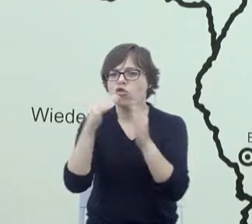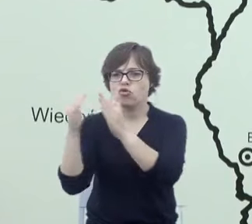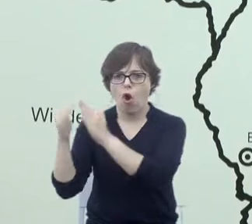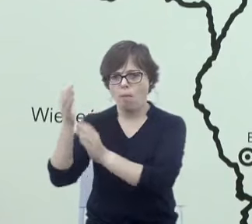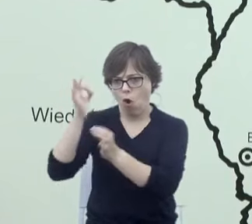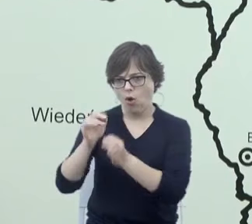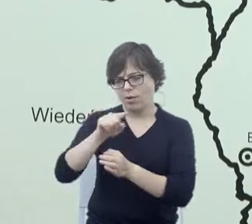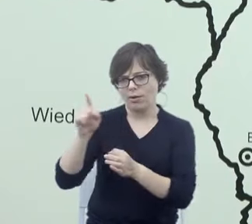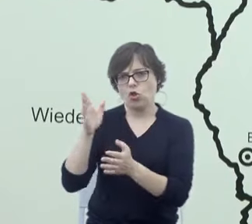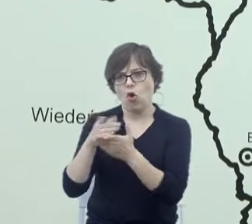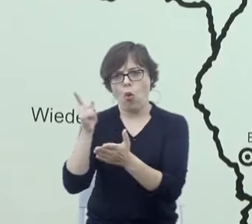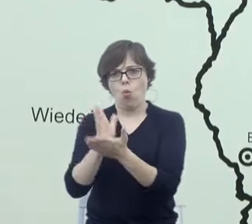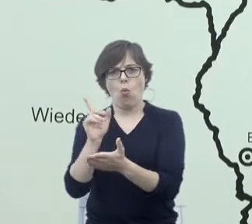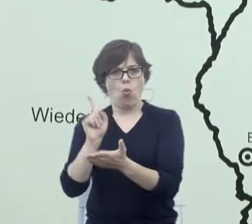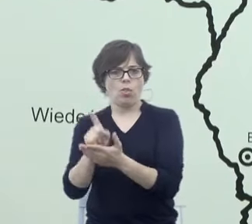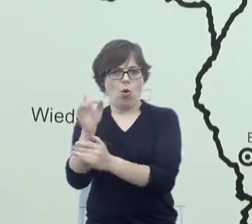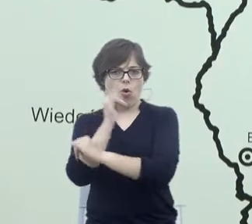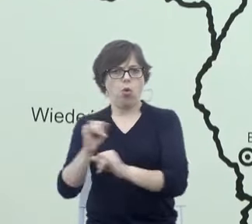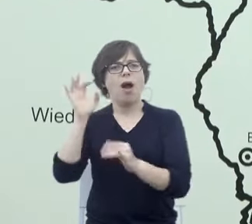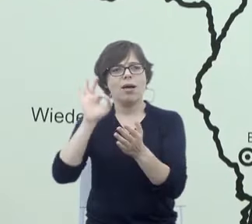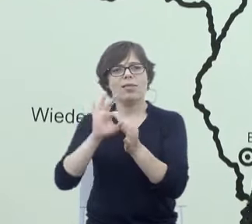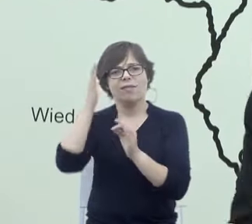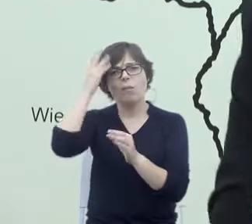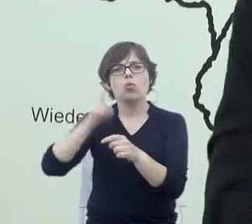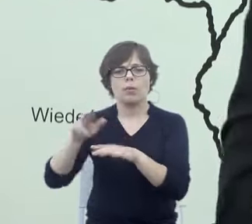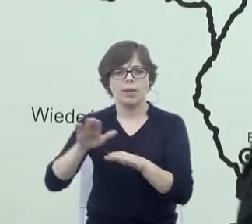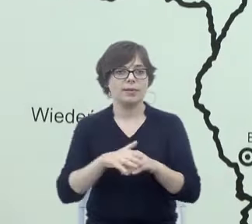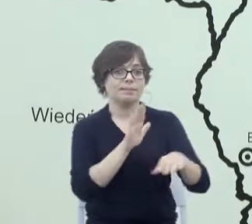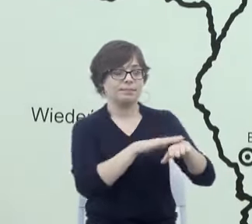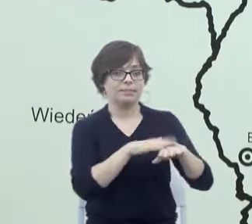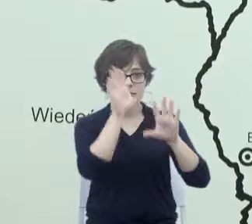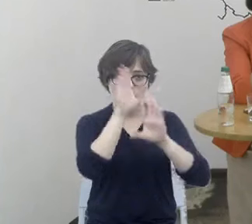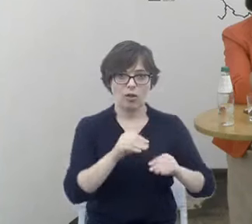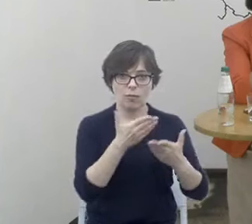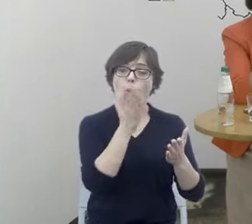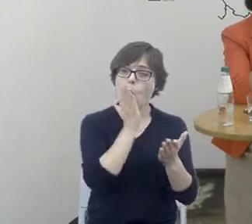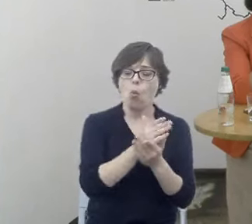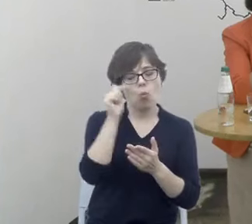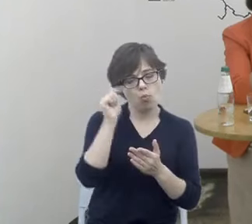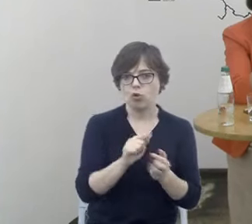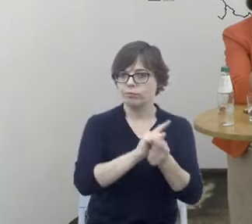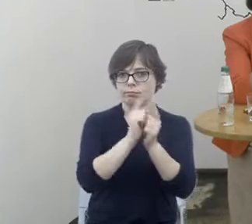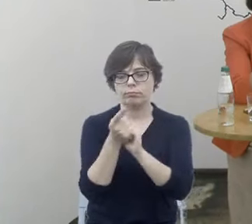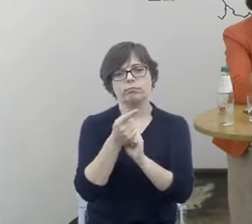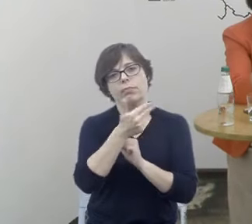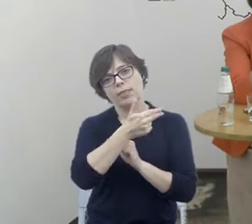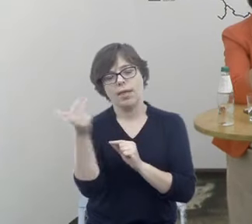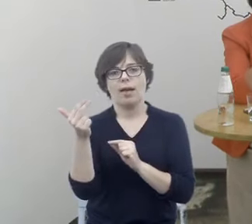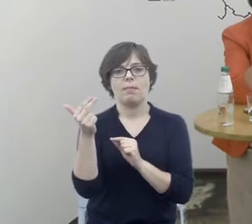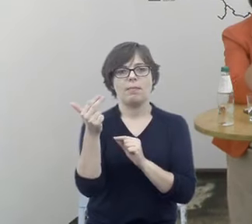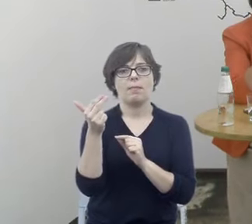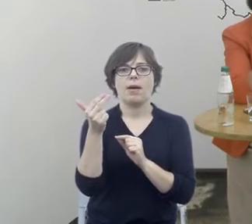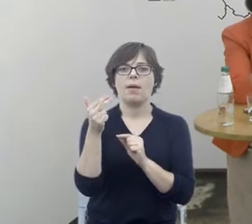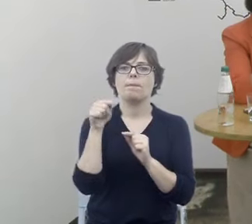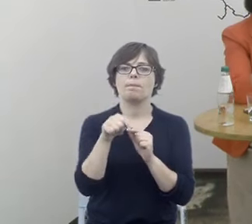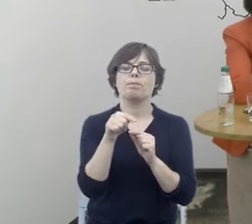którym miejscu. One, tak zwane getto. Proszę Państwa, musimy przejść już teraz konkretnie do naszego